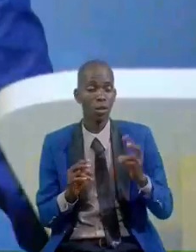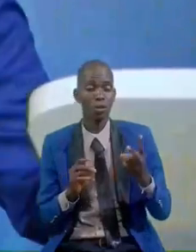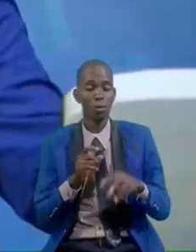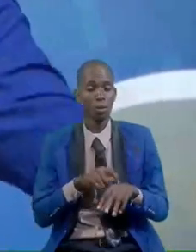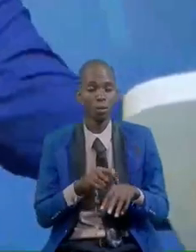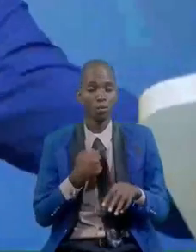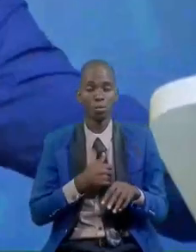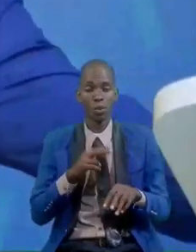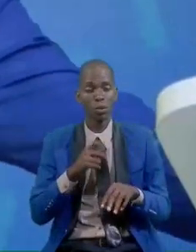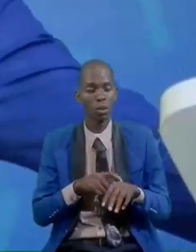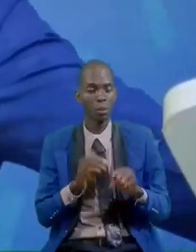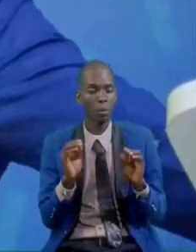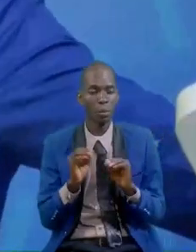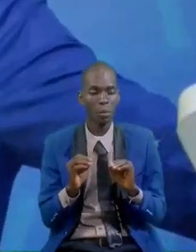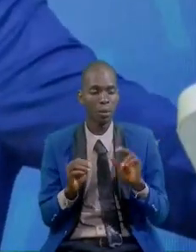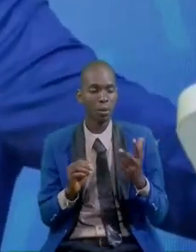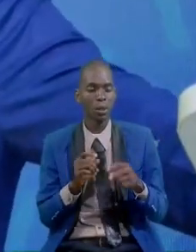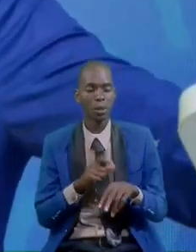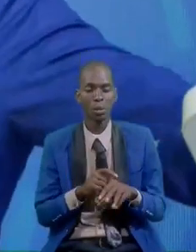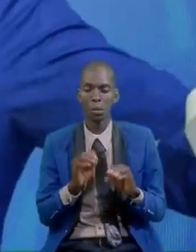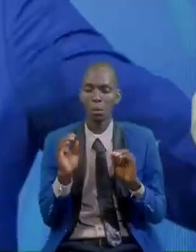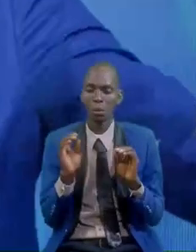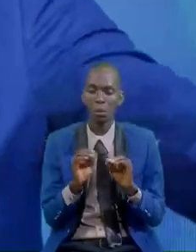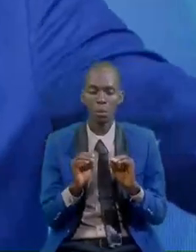rien. La quatrième fois, rien.